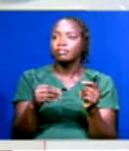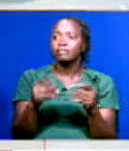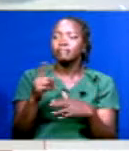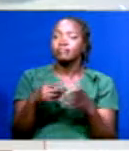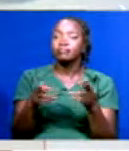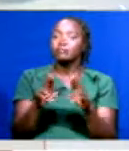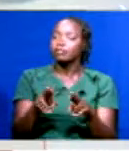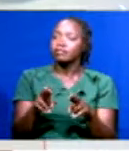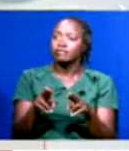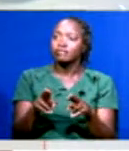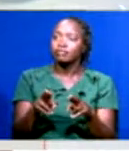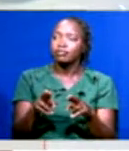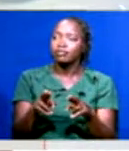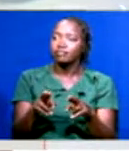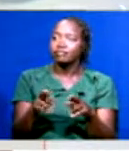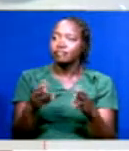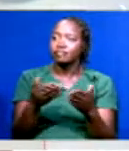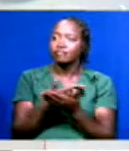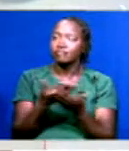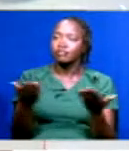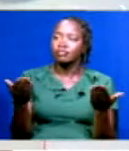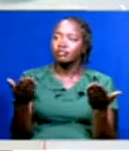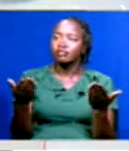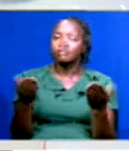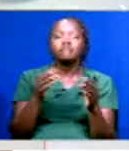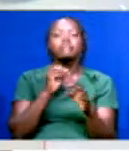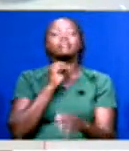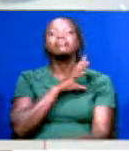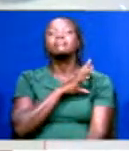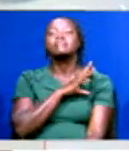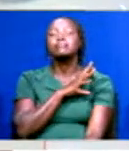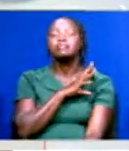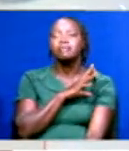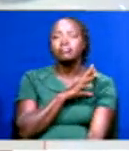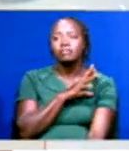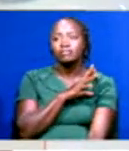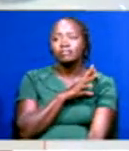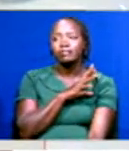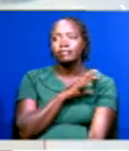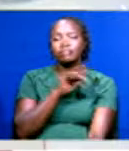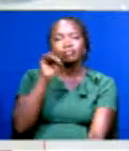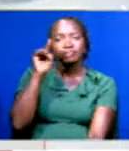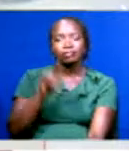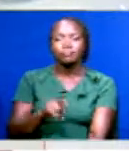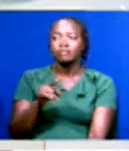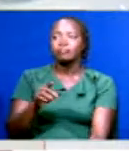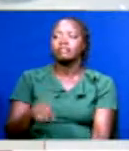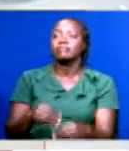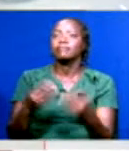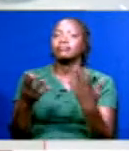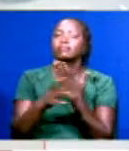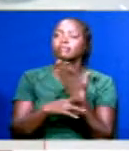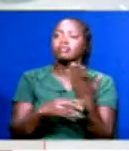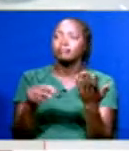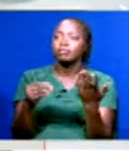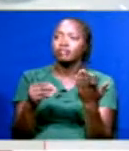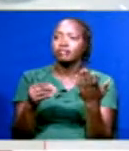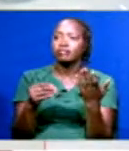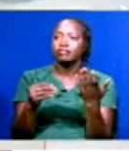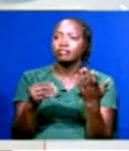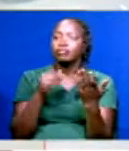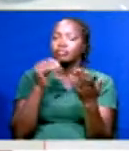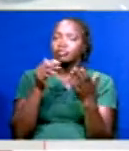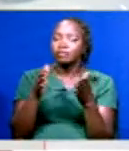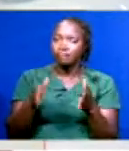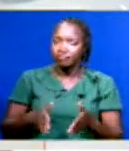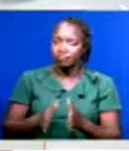happening. These fellows who kept on shouting that they cannot hand over to thieves, that thieves will not be entertained in